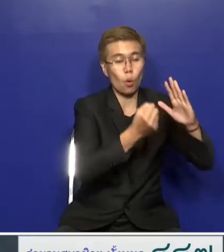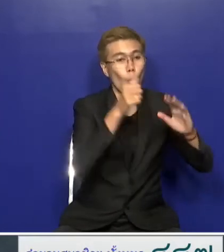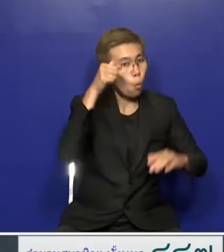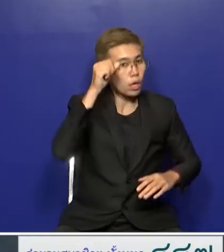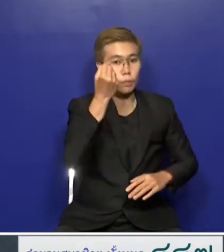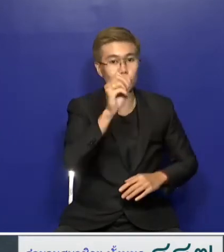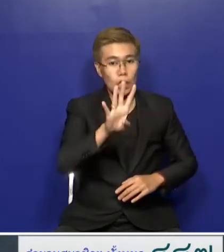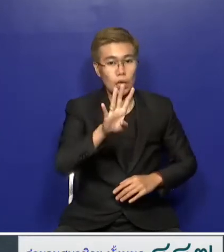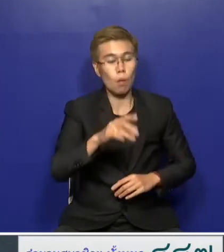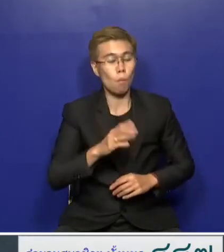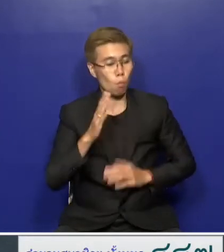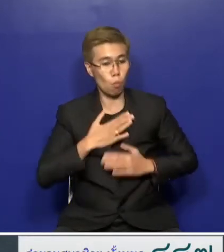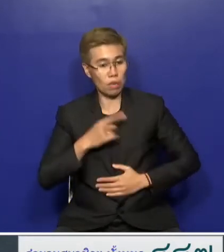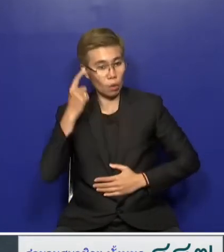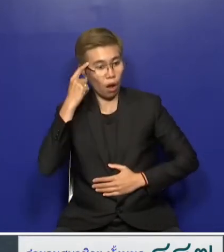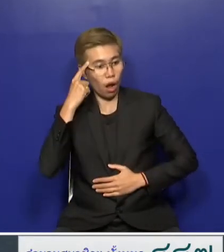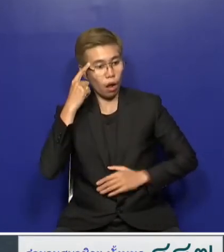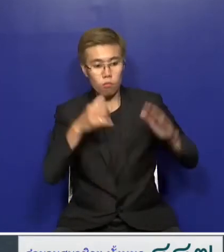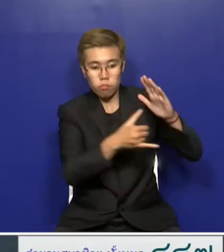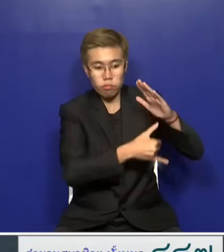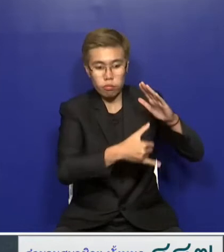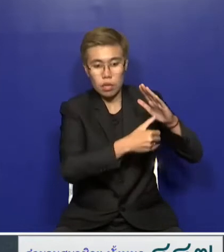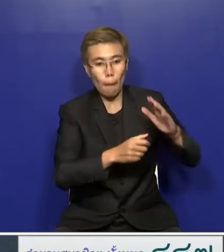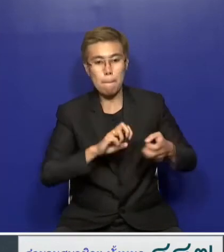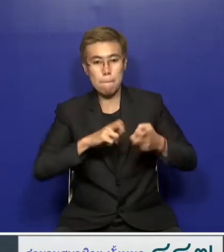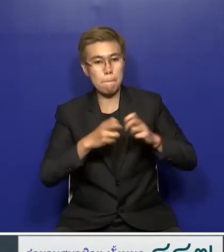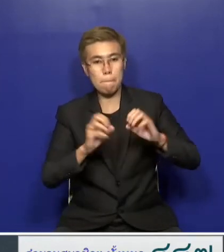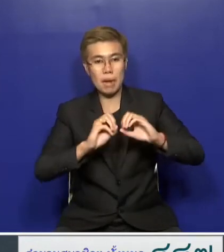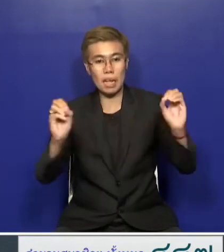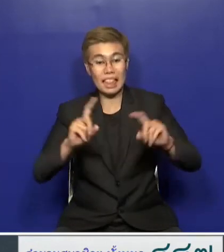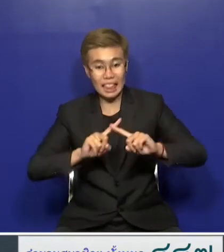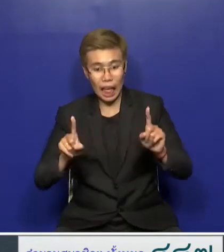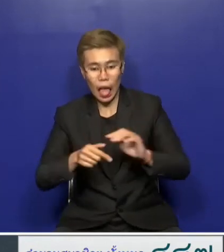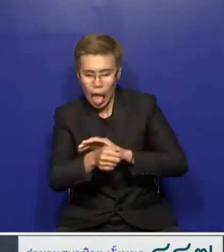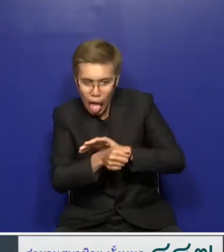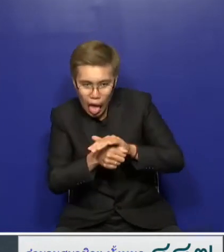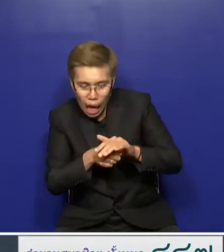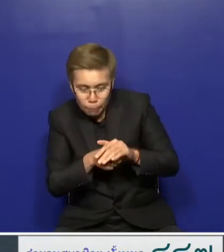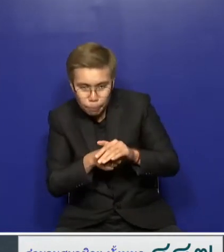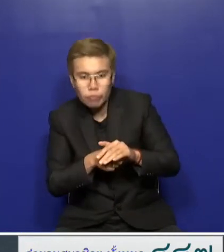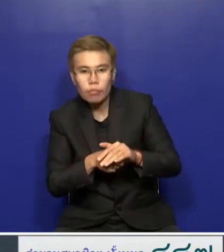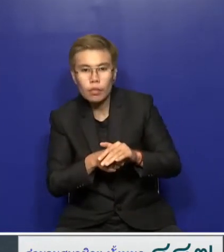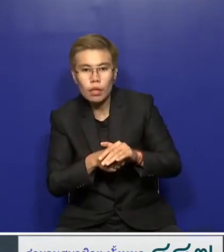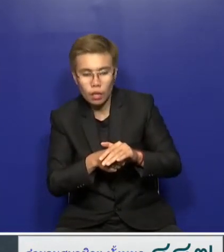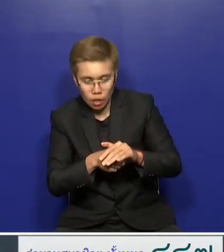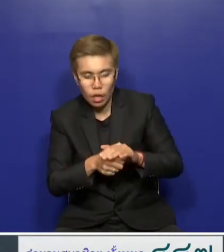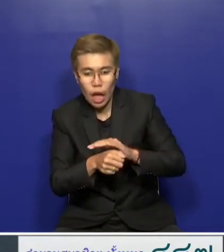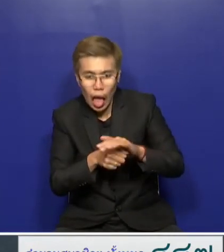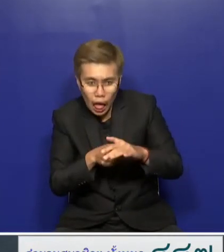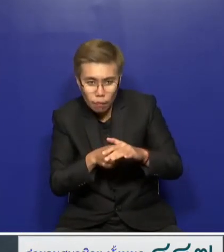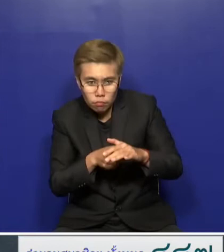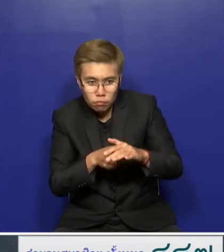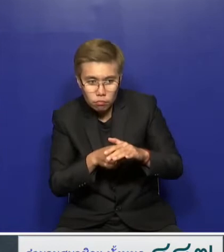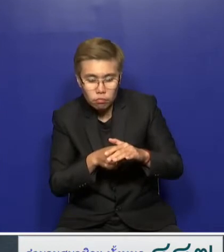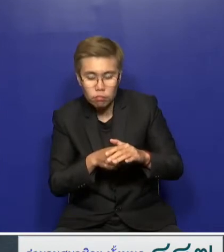คนเหล่านี้ไม่น่าจะมีปัญหาแต่การเล็ดลอดของคนแรงงานต่างด้าวหรือว่าคนที่เข้าในเ